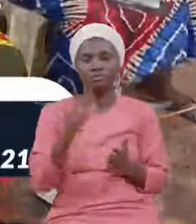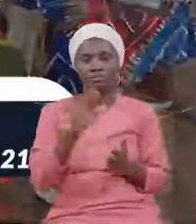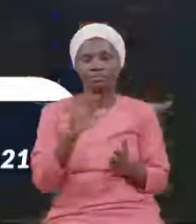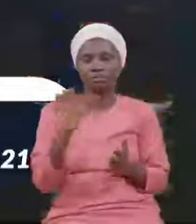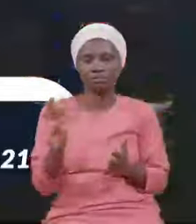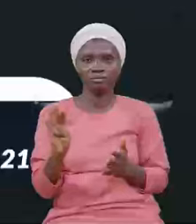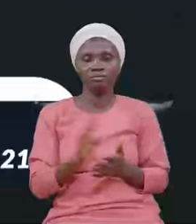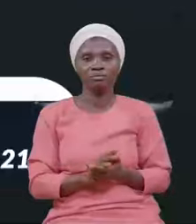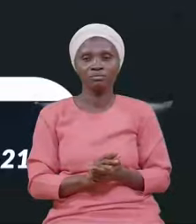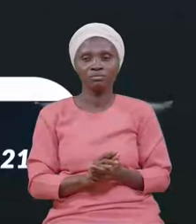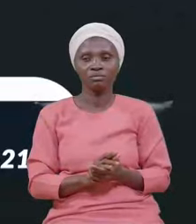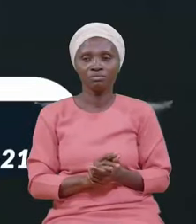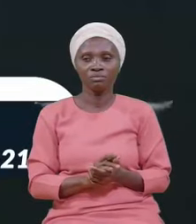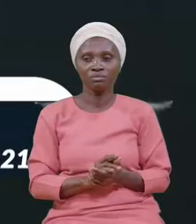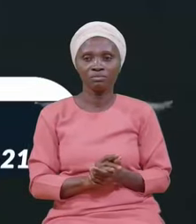Romains 8, 34.